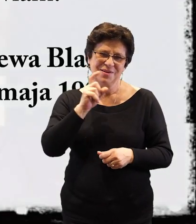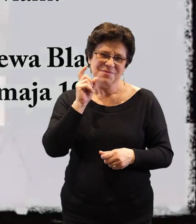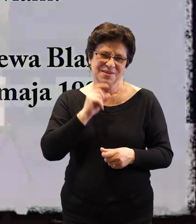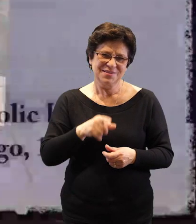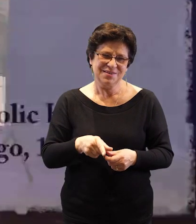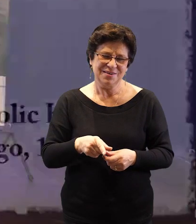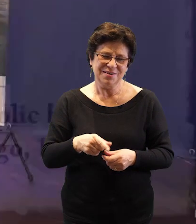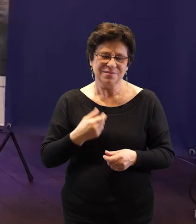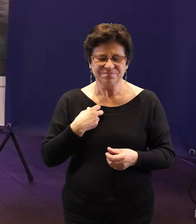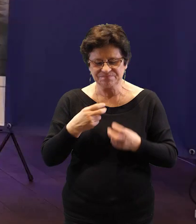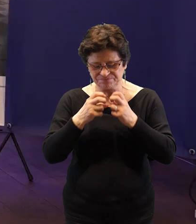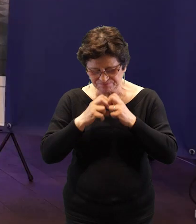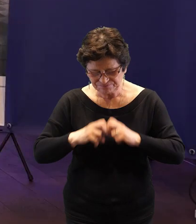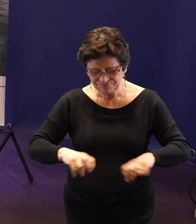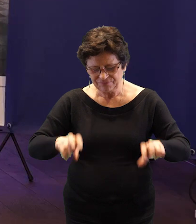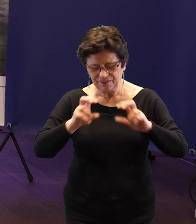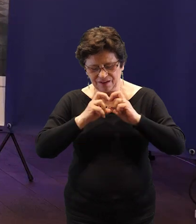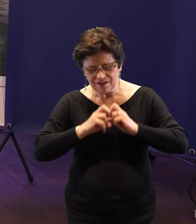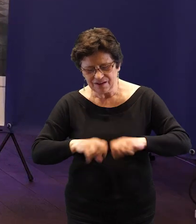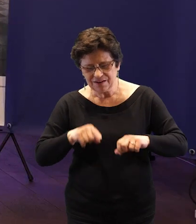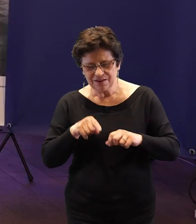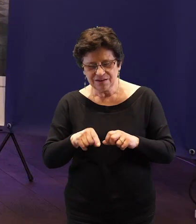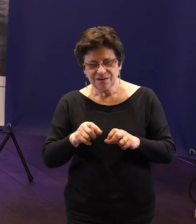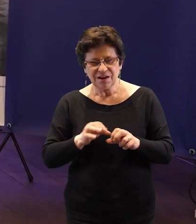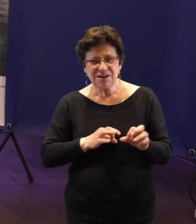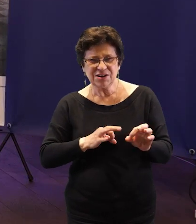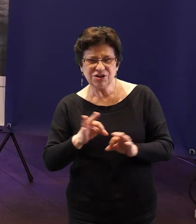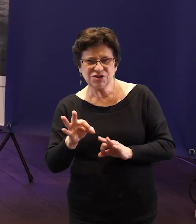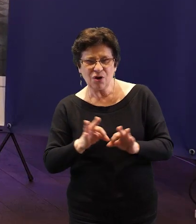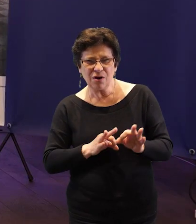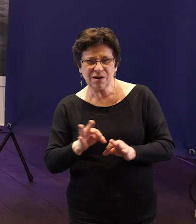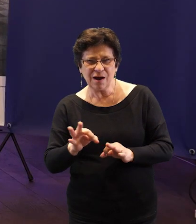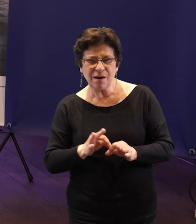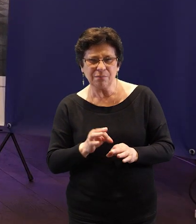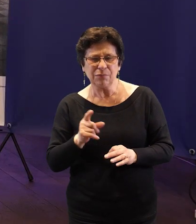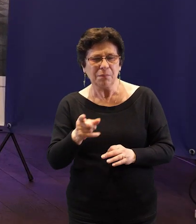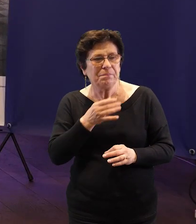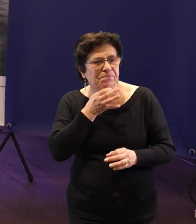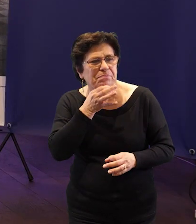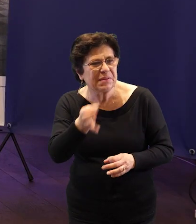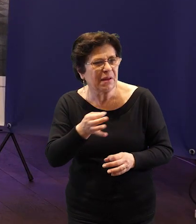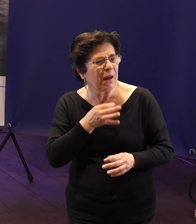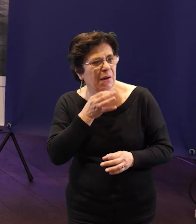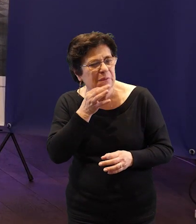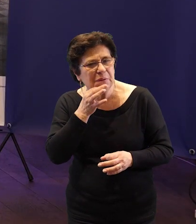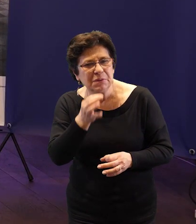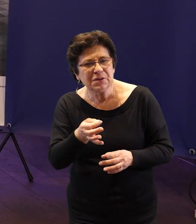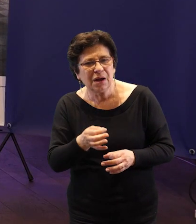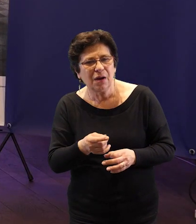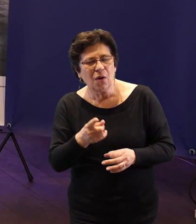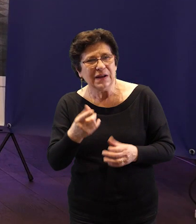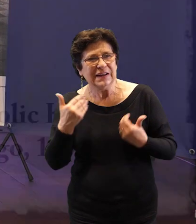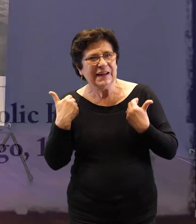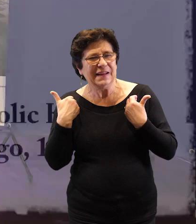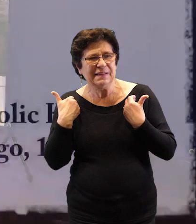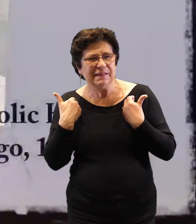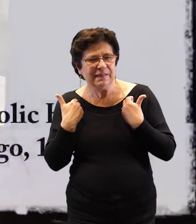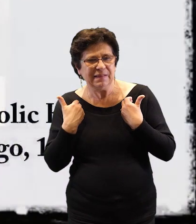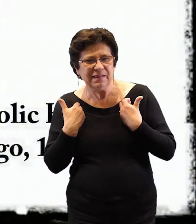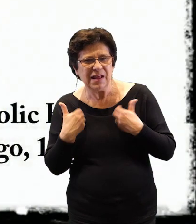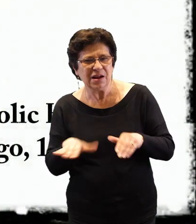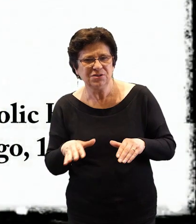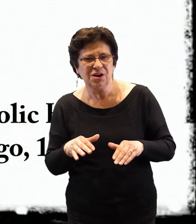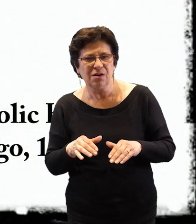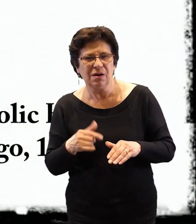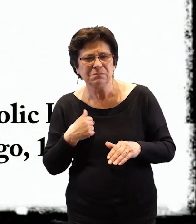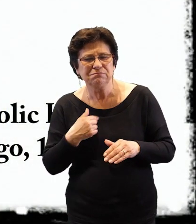Zacząłem grzebać w tej historii, tutaj jeszcze kolejny, bo Blania tam dopytywał, więc on nie dowierzał na